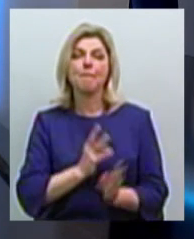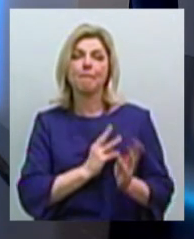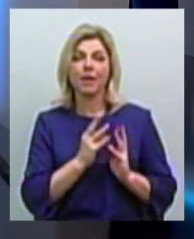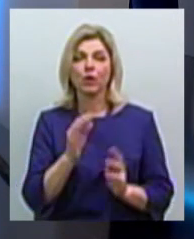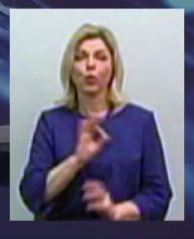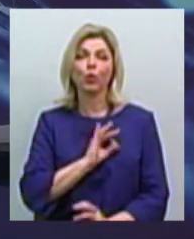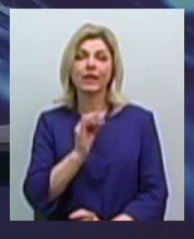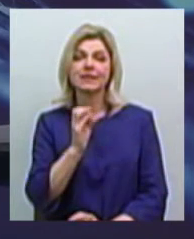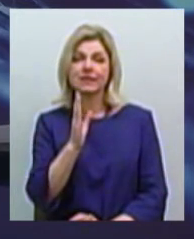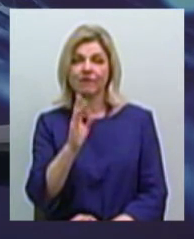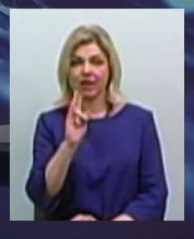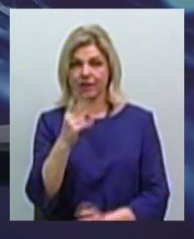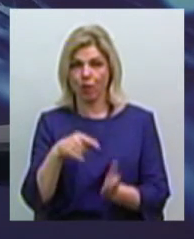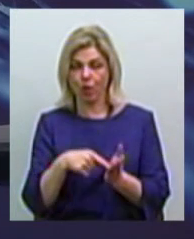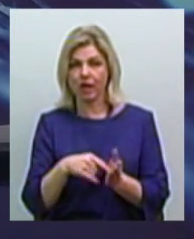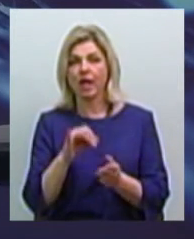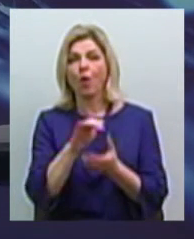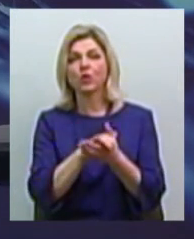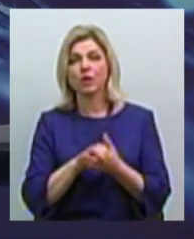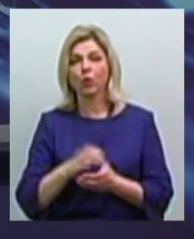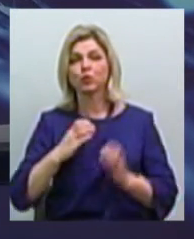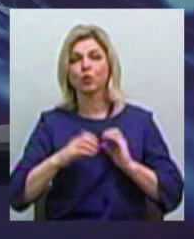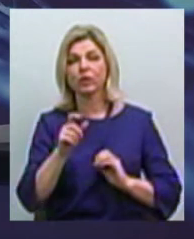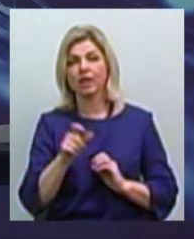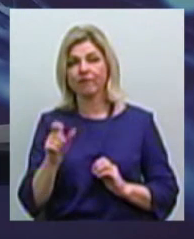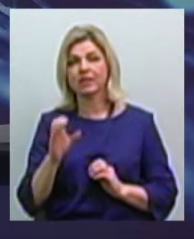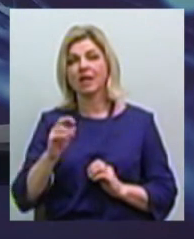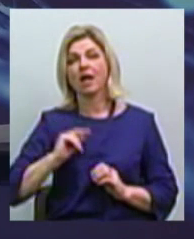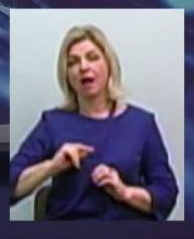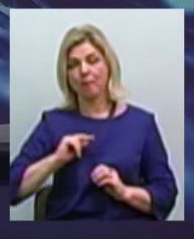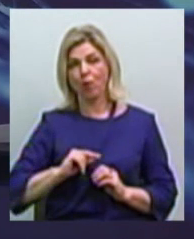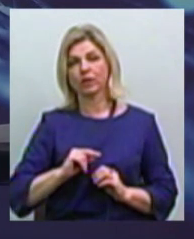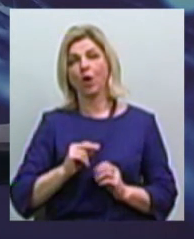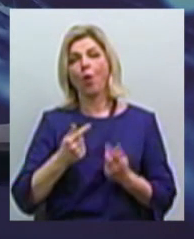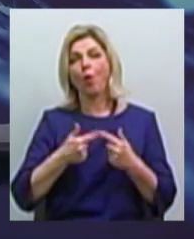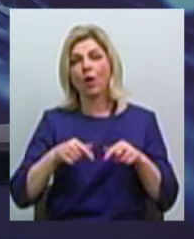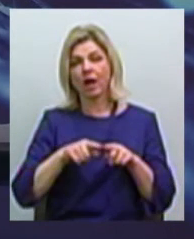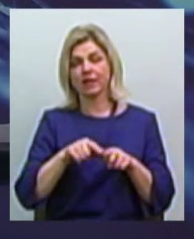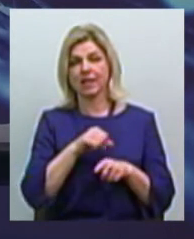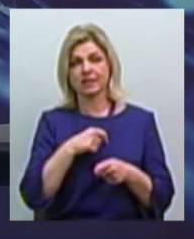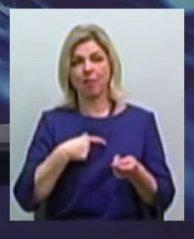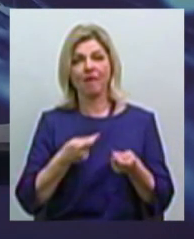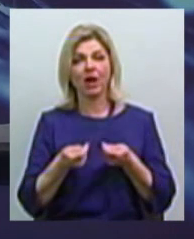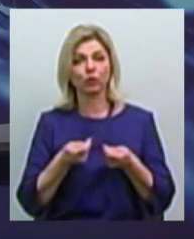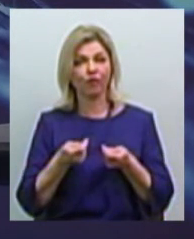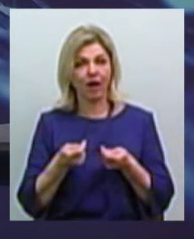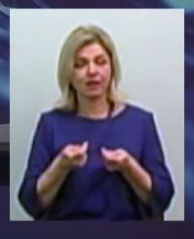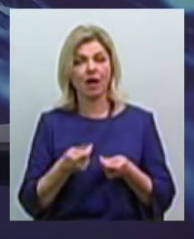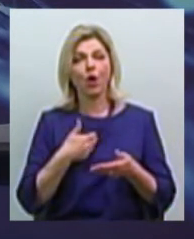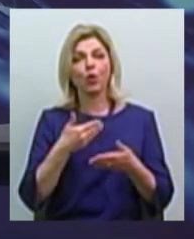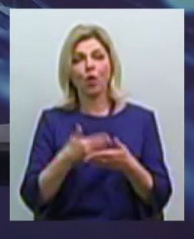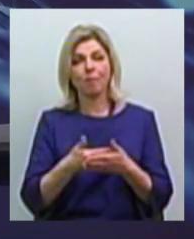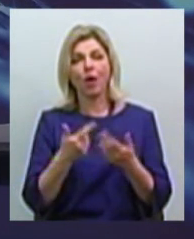місті Миколаєві, а також ознайомлення студентів з роботою органів виконавчої влади і місцевого самоврядування,